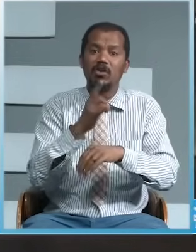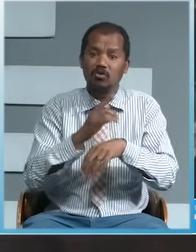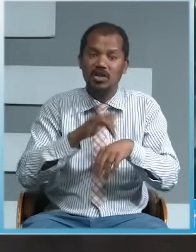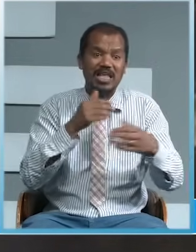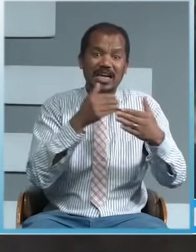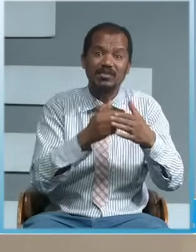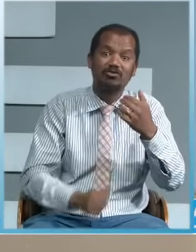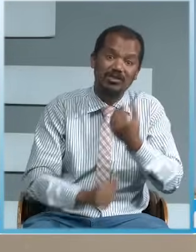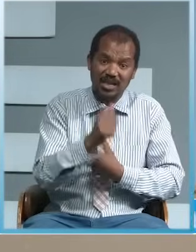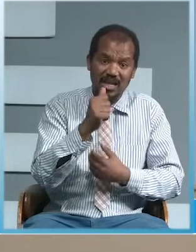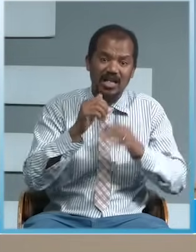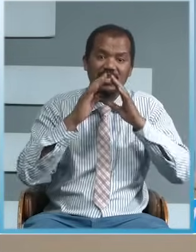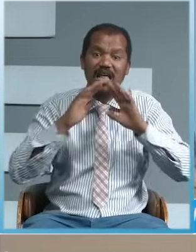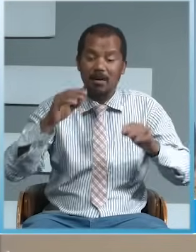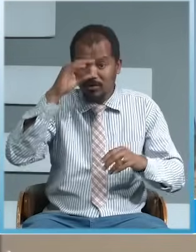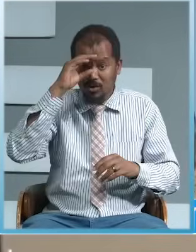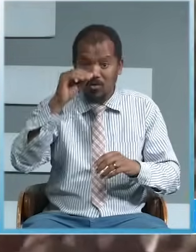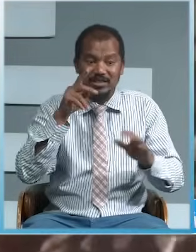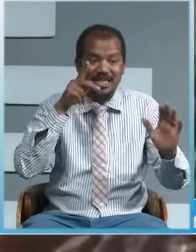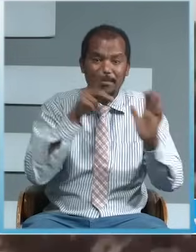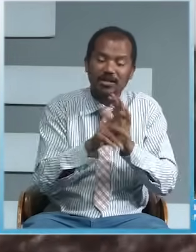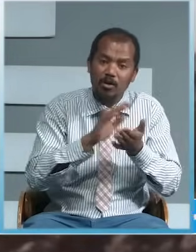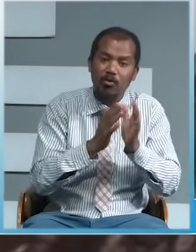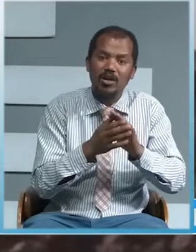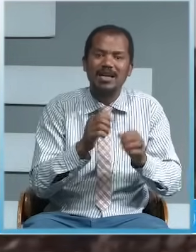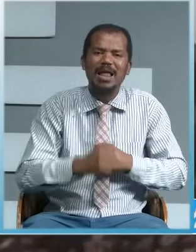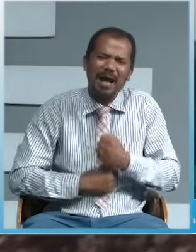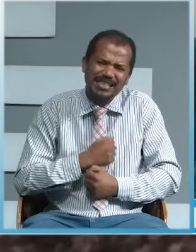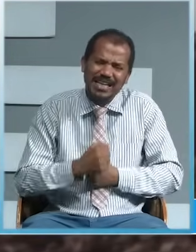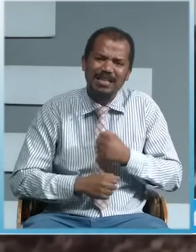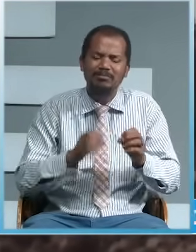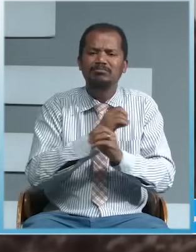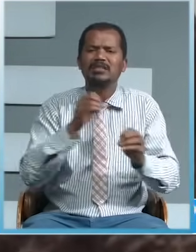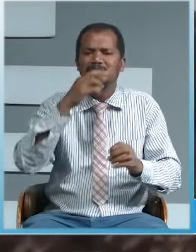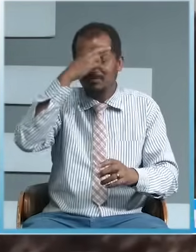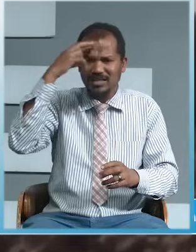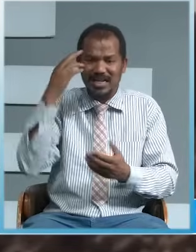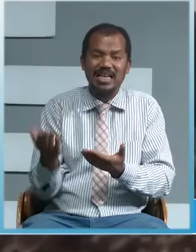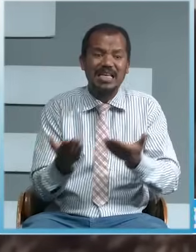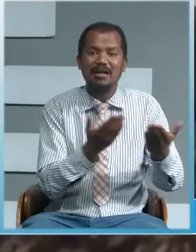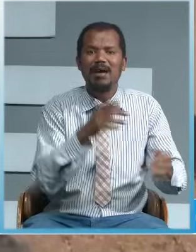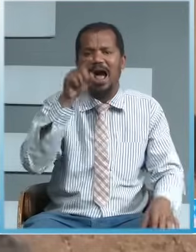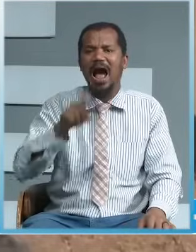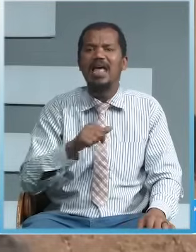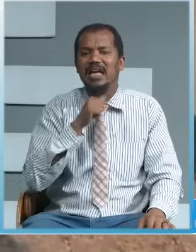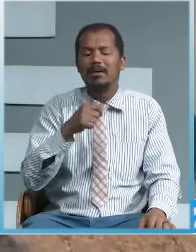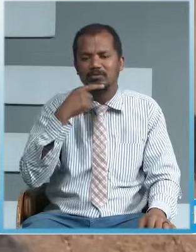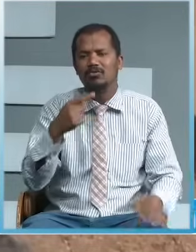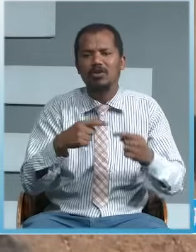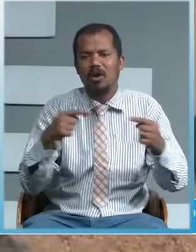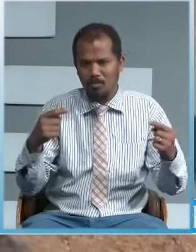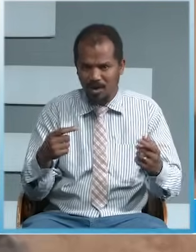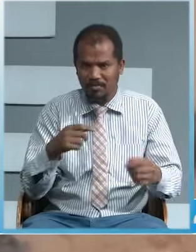ሰላማዊ ዜጎች ላይ ያደረሰውን ጥቃት ሰላማዊ ሰዎችን ለመግደልም ሆነ ለማሰቃየት ምንም ምክንያት ሊቀርብበት አይገባም